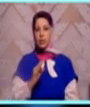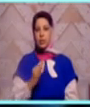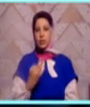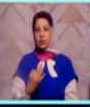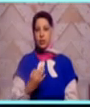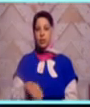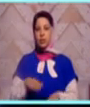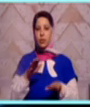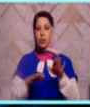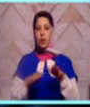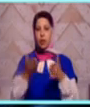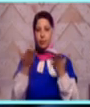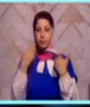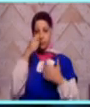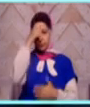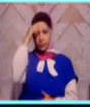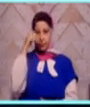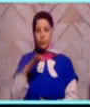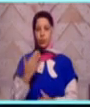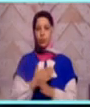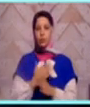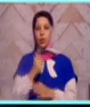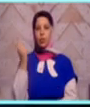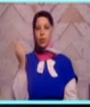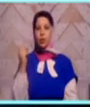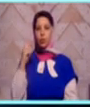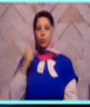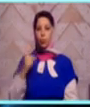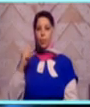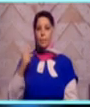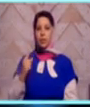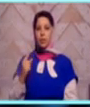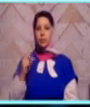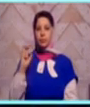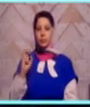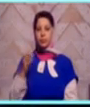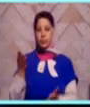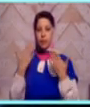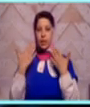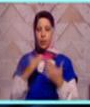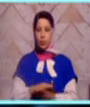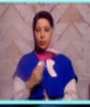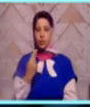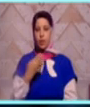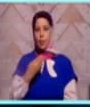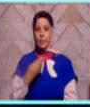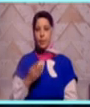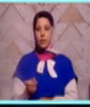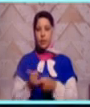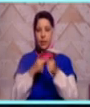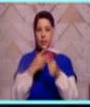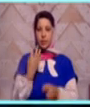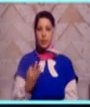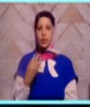مئويه، محسوسه نتيجه وجود نسب رطوبه في الجو هتوصل ل يعني نقدر نقول 42 43 درجه مئويه،